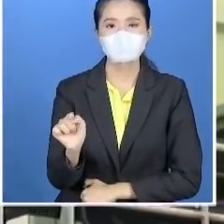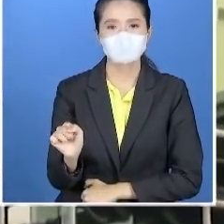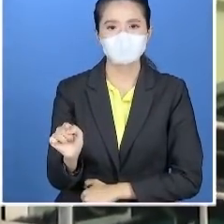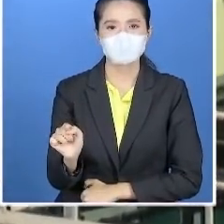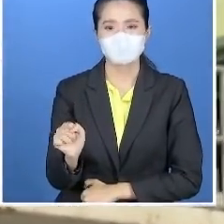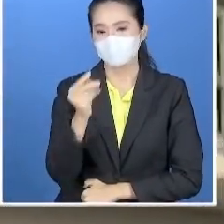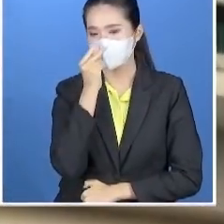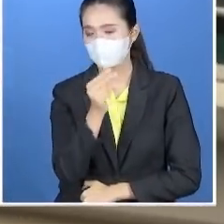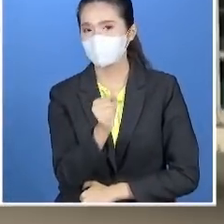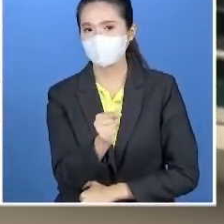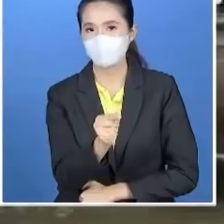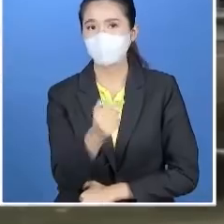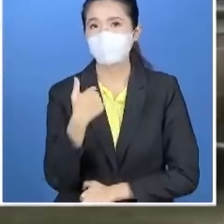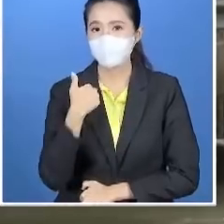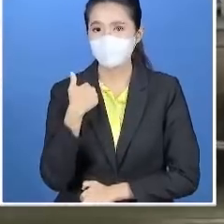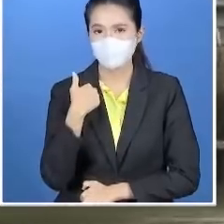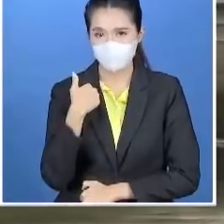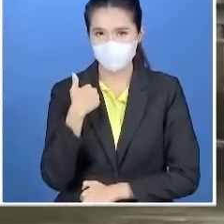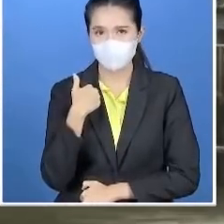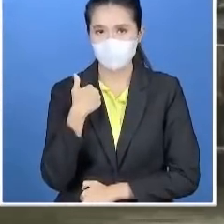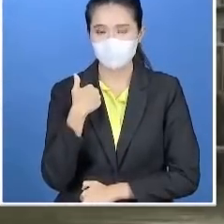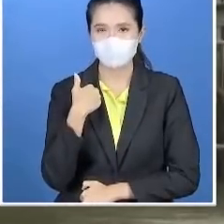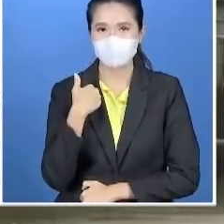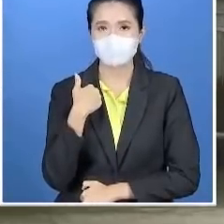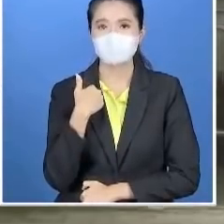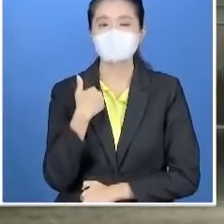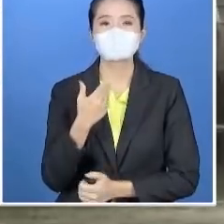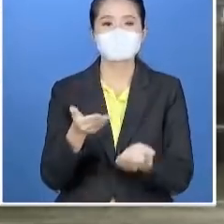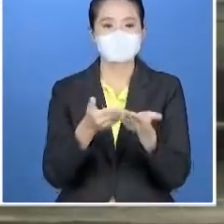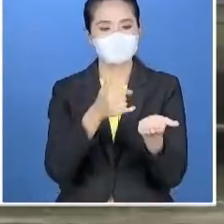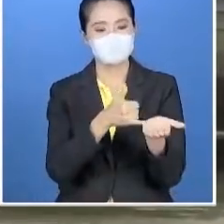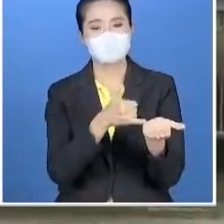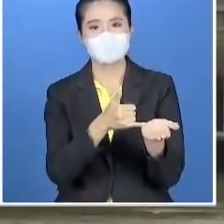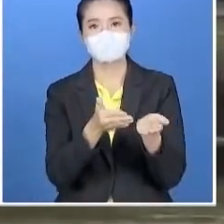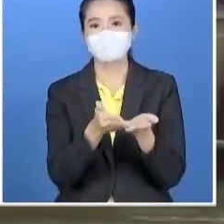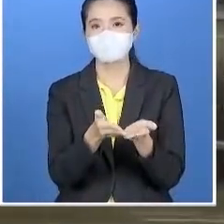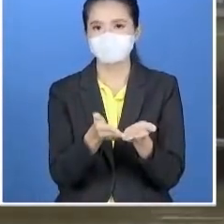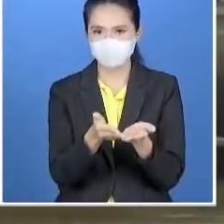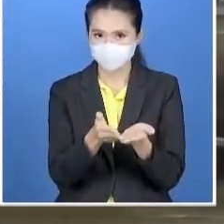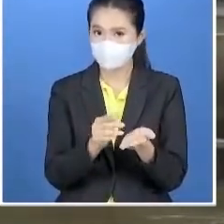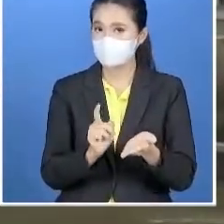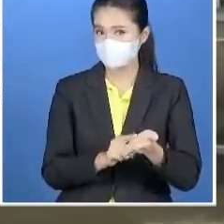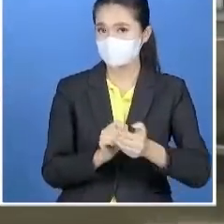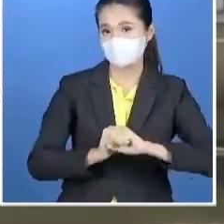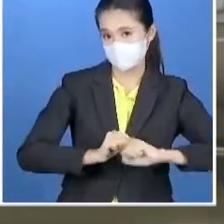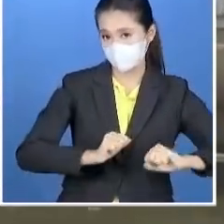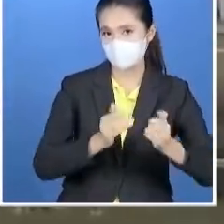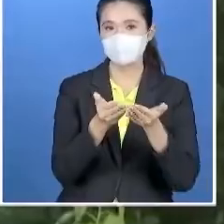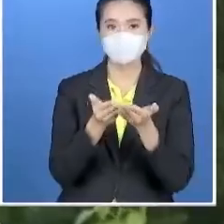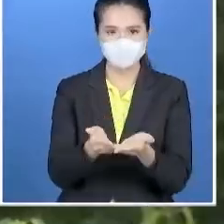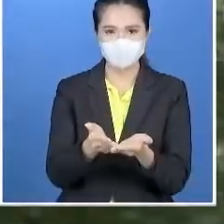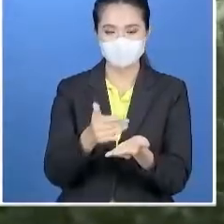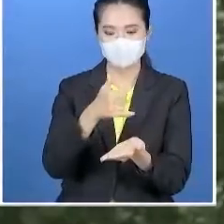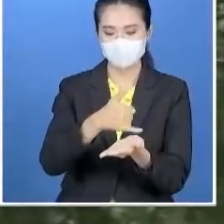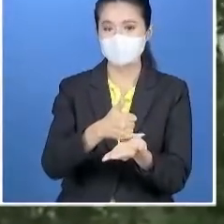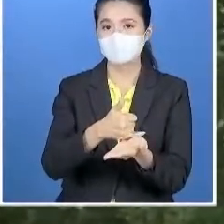ที่เห็นว่ามีคนอยู่บริเวณท้ายเรือด้านซ้ายแล้วจังหวะนั้นเนี่ย